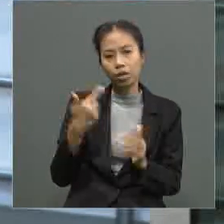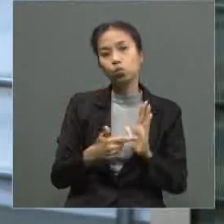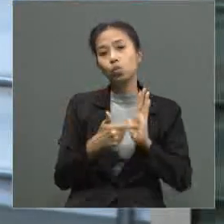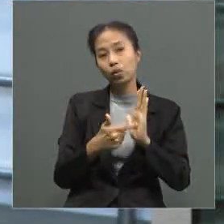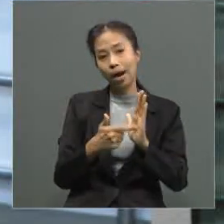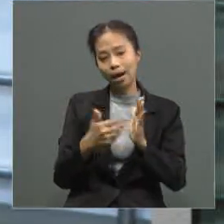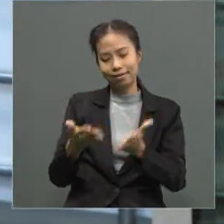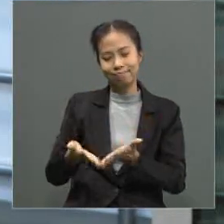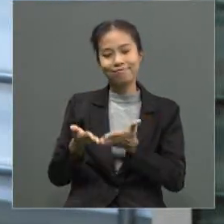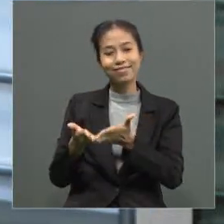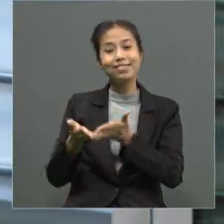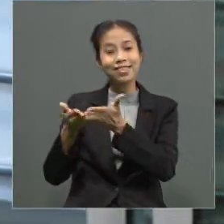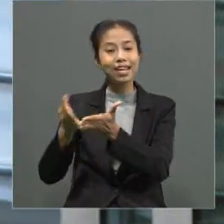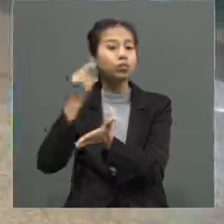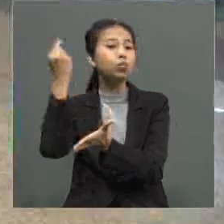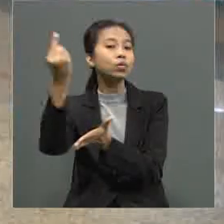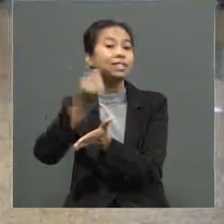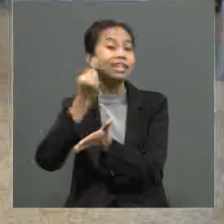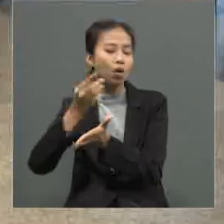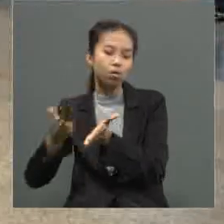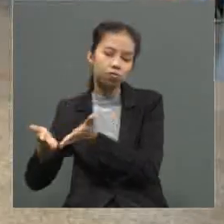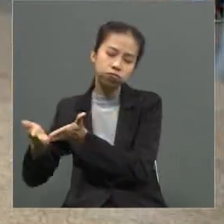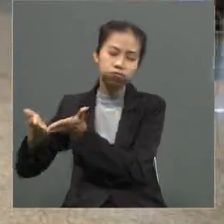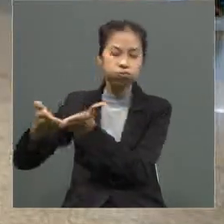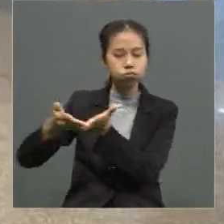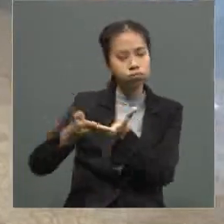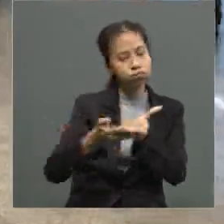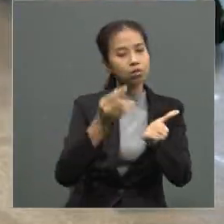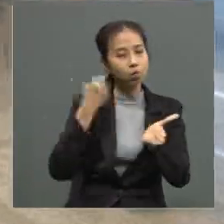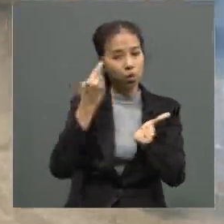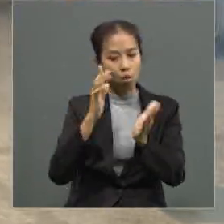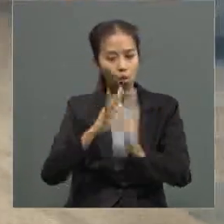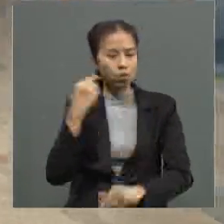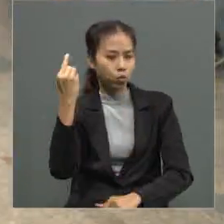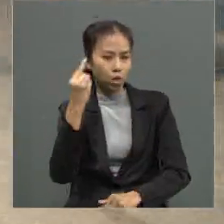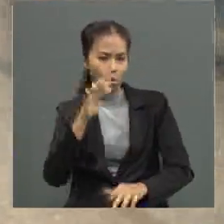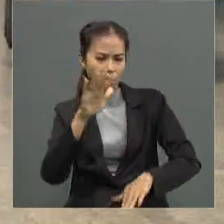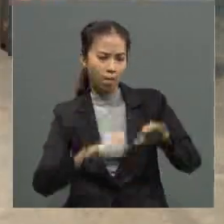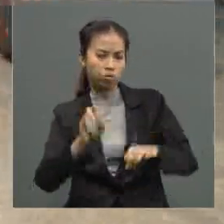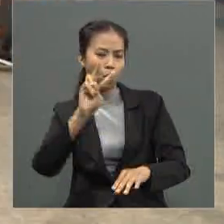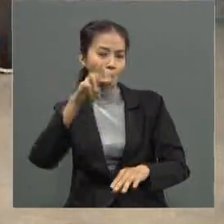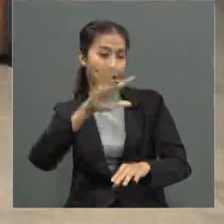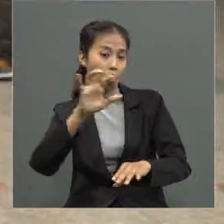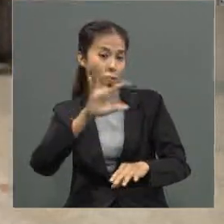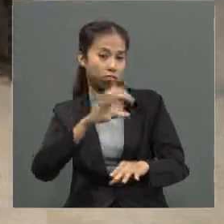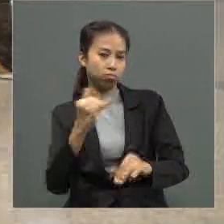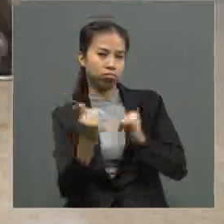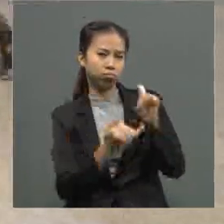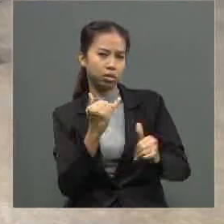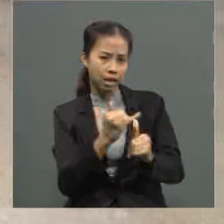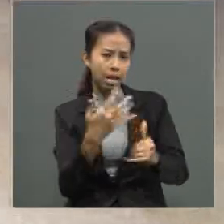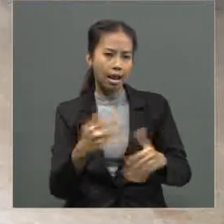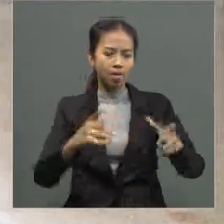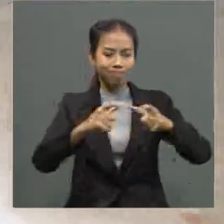เรือสำราญนะคะที่เข้ามาเจาะเทียบท่าในแต่ละครั้งเนี่ยก็จะมีนักท่องเที่ยวมากกว่า 2,500คนก็จะมีเรื่องของใบต่อม 6นี่